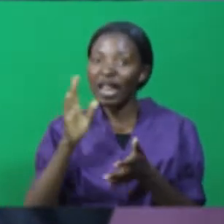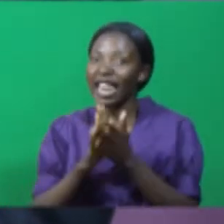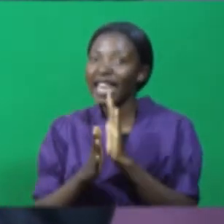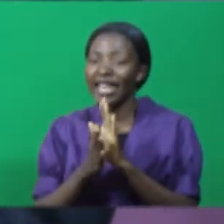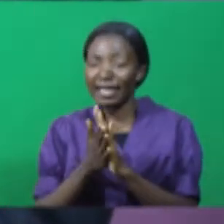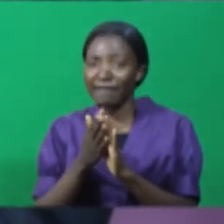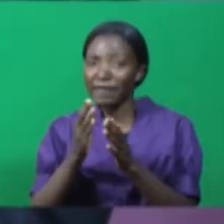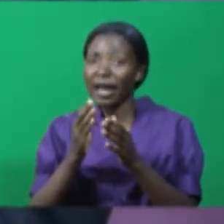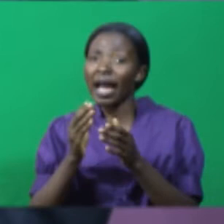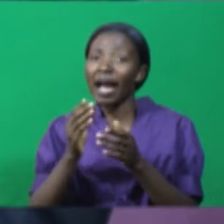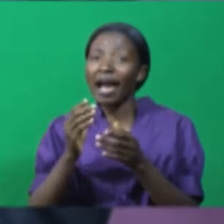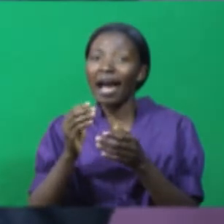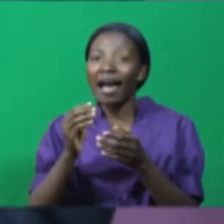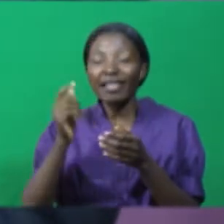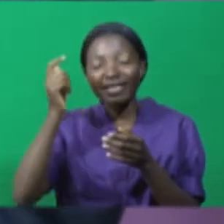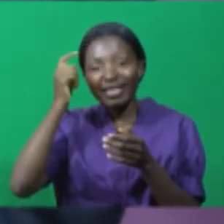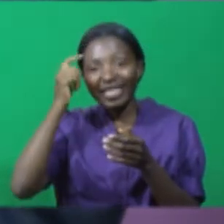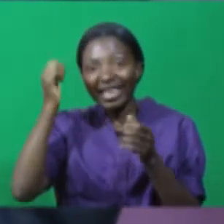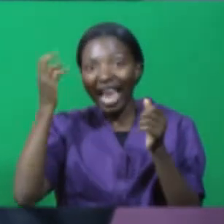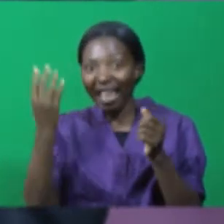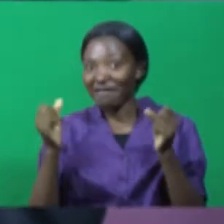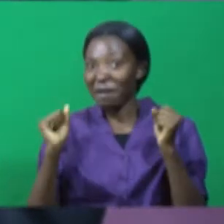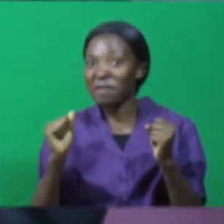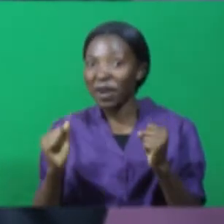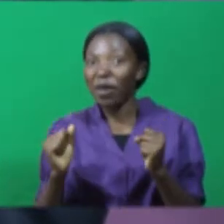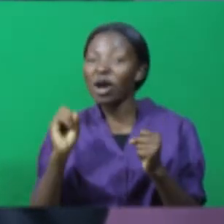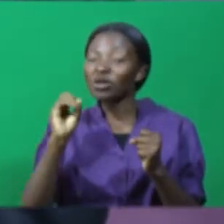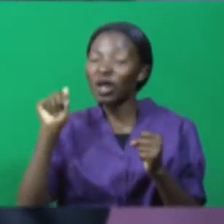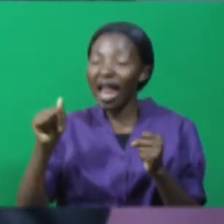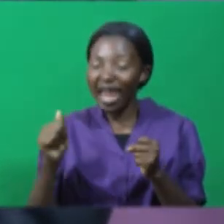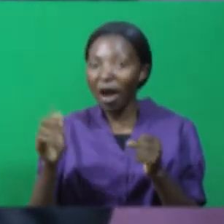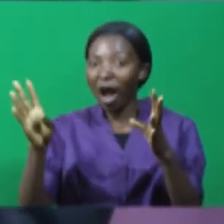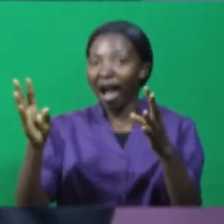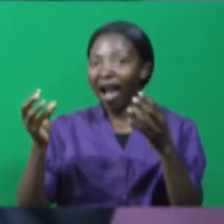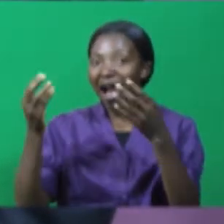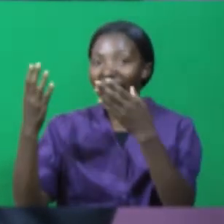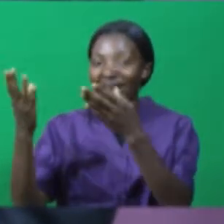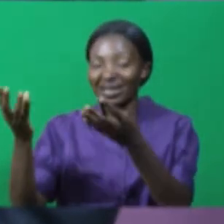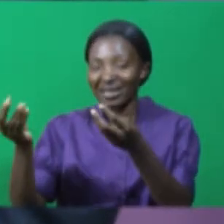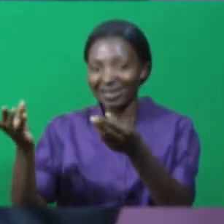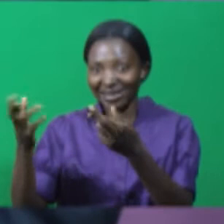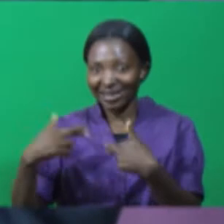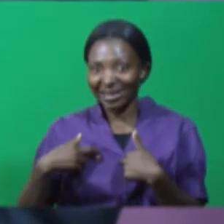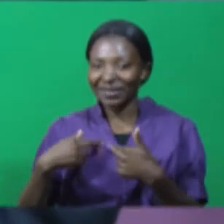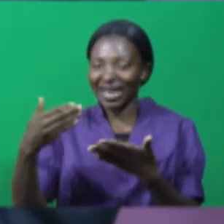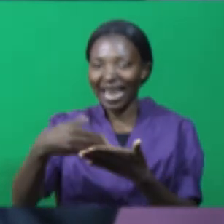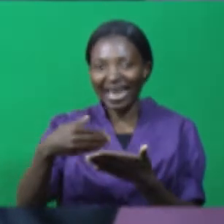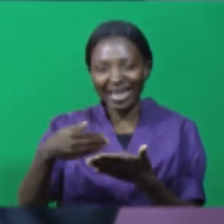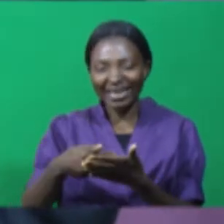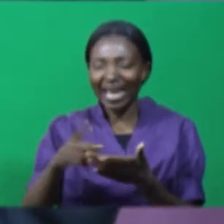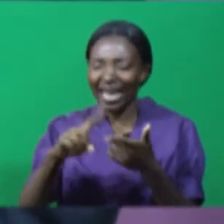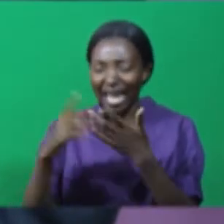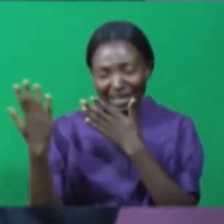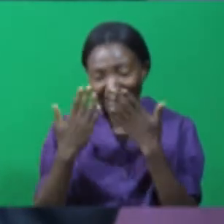rwamambo aAsiria. Verse 14. Hezekia akagamuchiranwa dipamoko enhume akairava. Hezekia akakwira